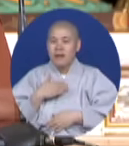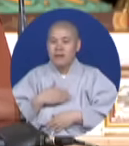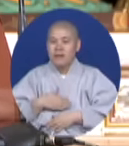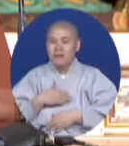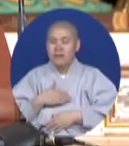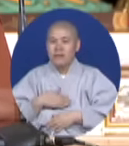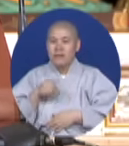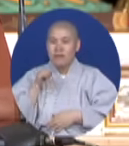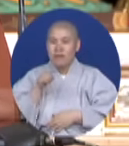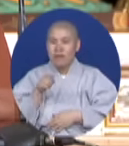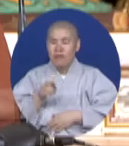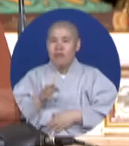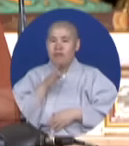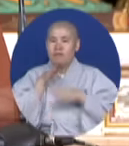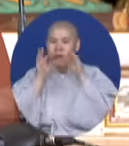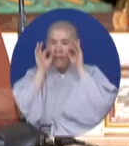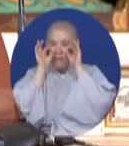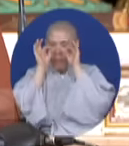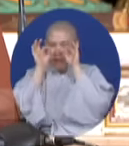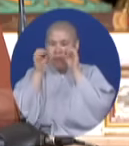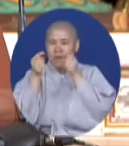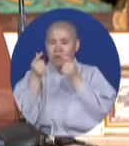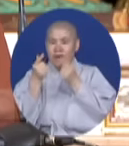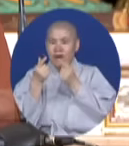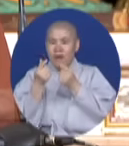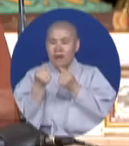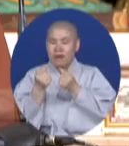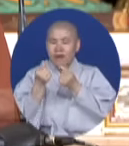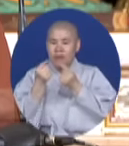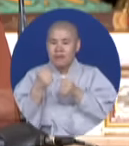바로 보는 것과 같이 안다.